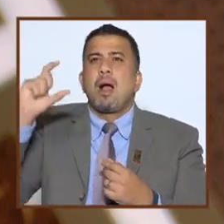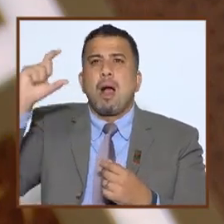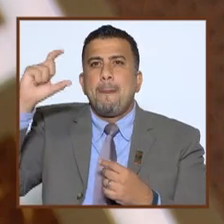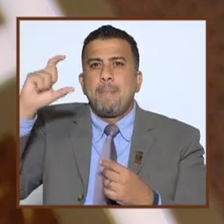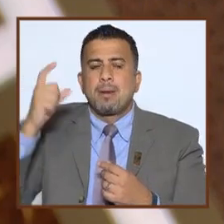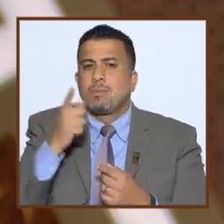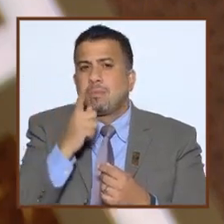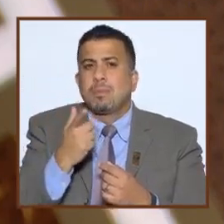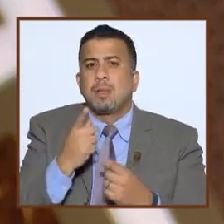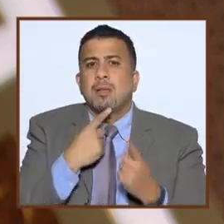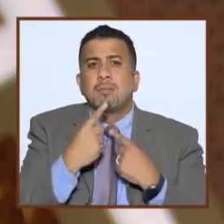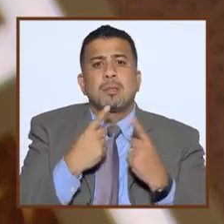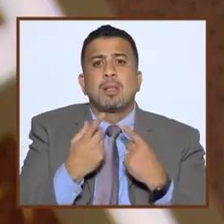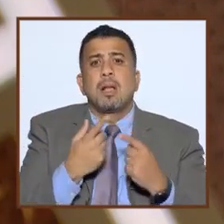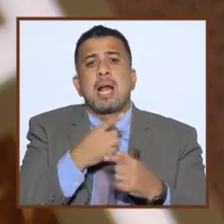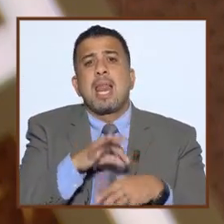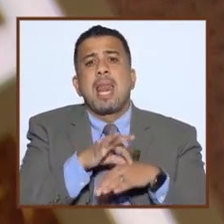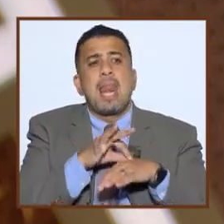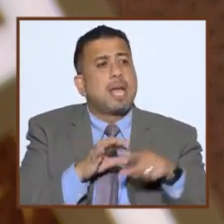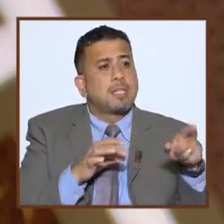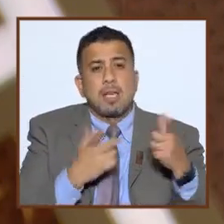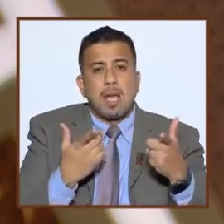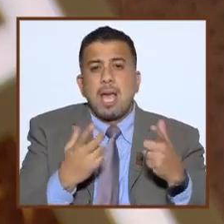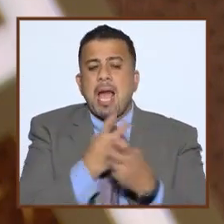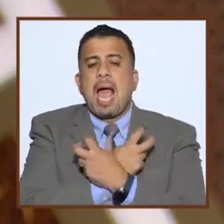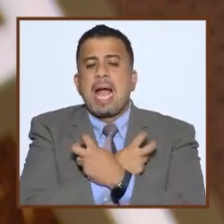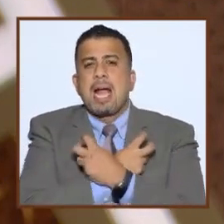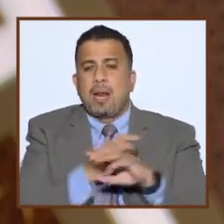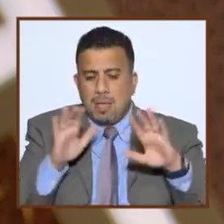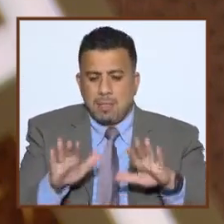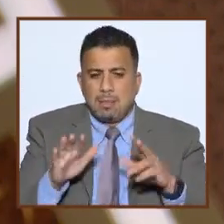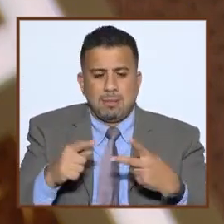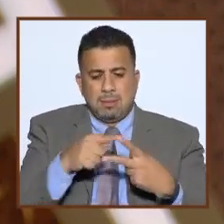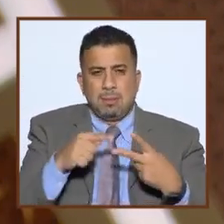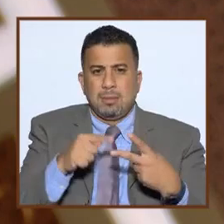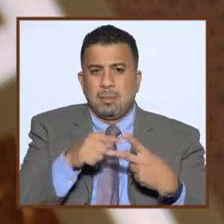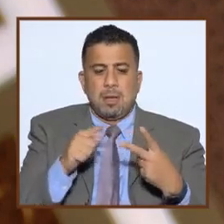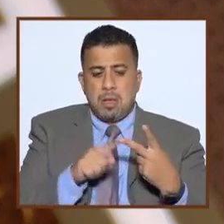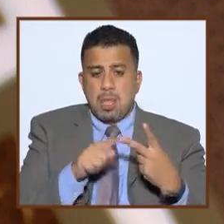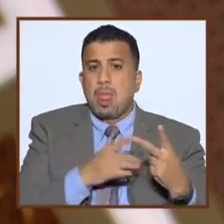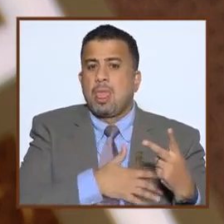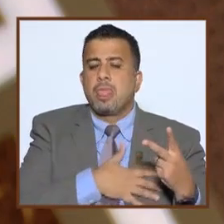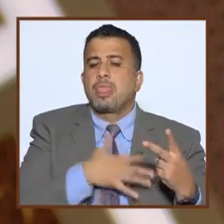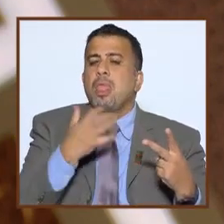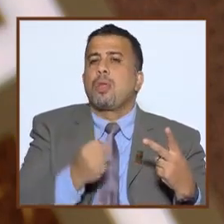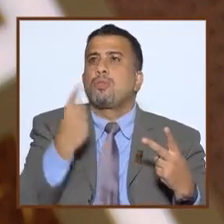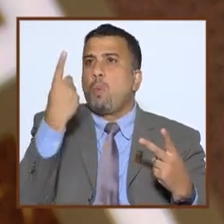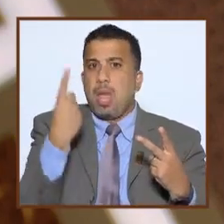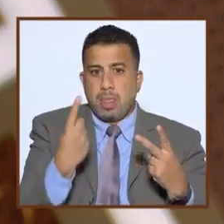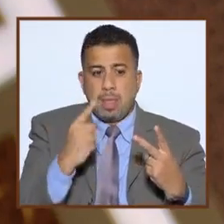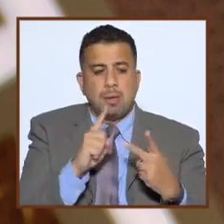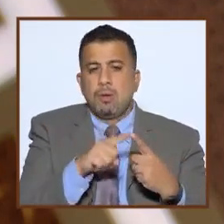هذه محادجا لان كان يعبدون الهيئه فهم على قسمين يا اخت الفاضل اهل التوحيد واهل اشاراك